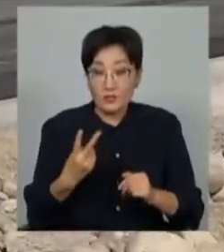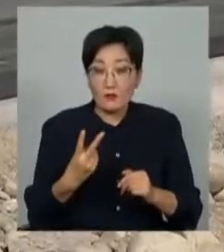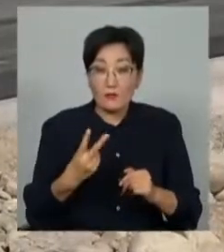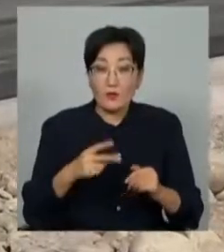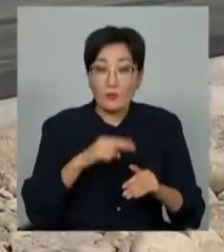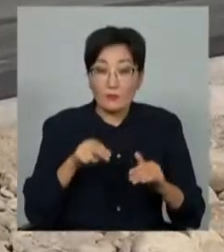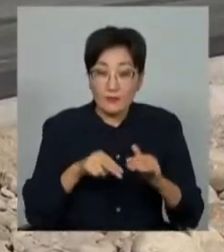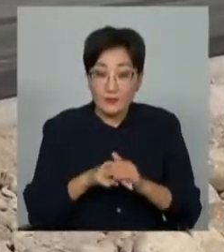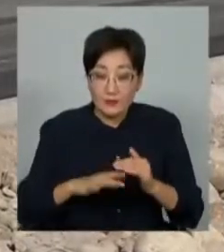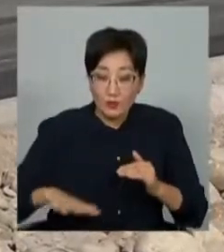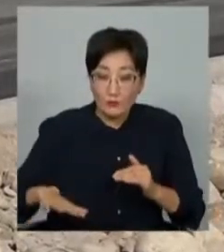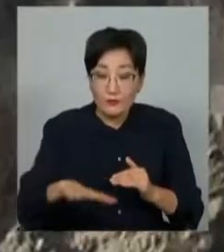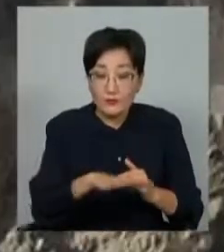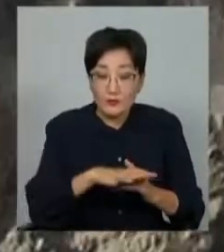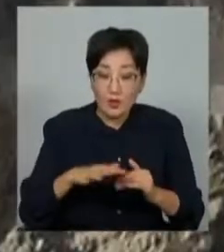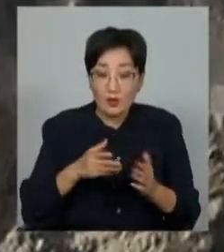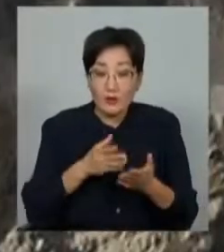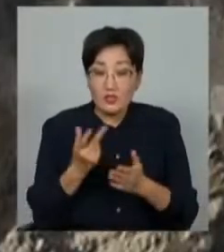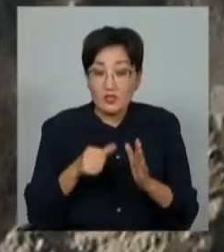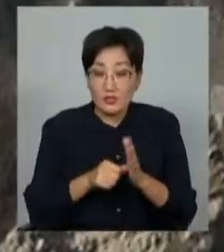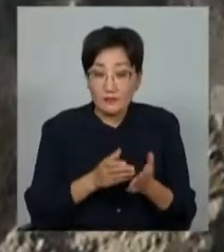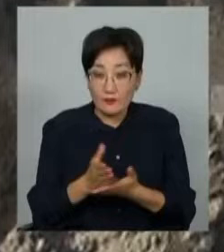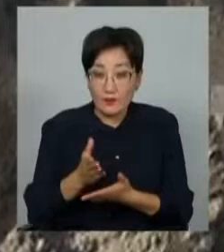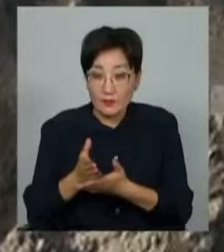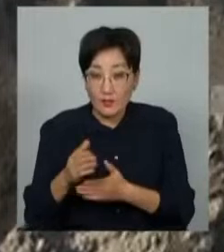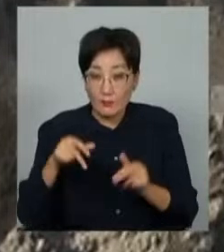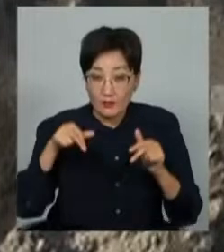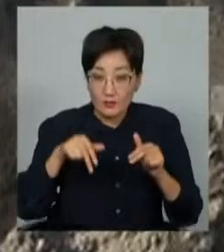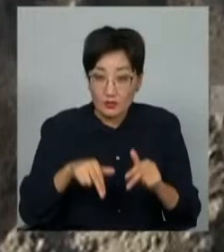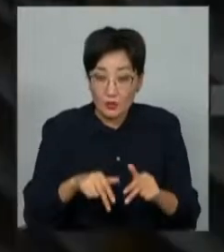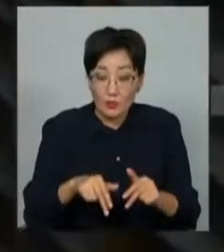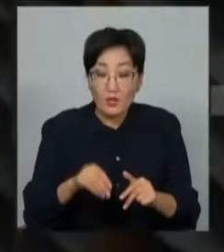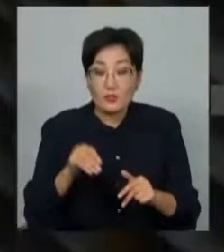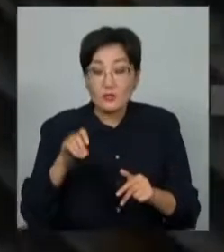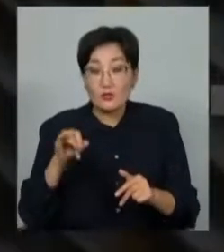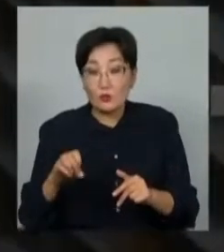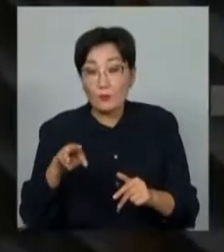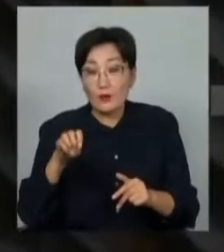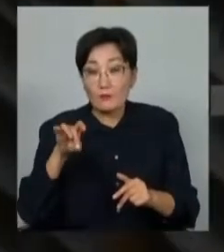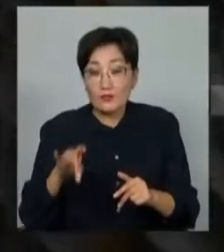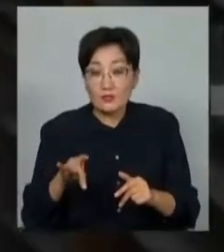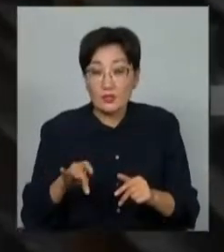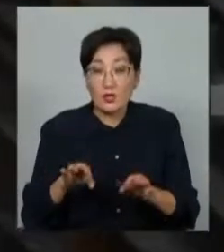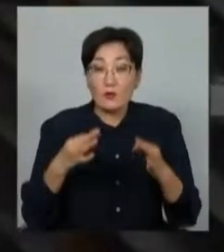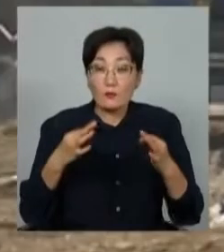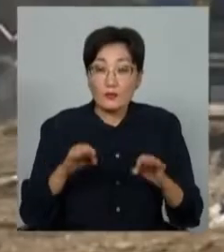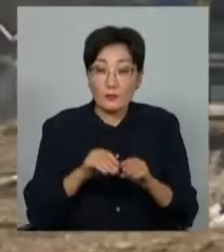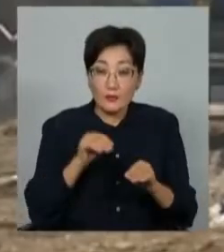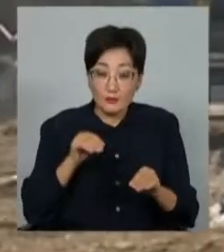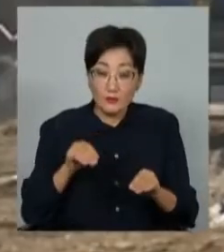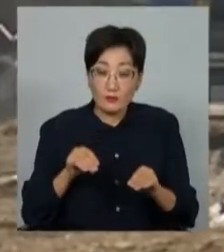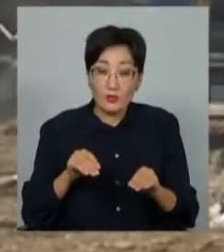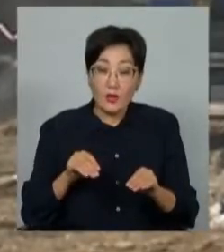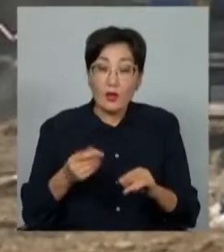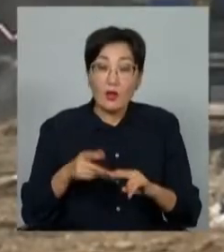подземные вестибюля и 6 входных конструкций. Она охватывает жителей микрорайонов ЖТСУ и Мамыр и заметно разгрузит автомобильное